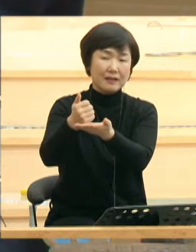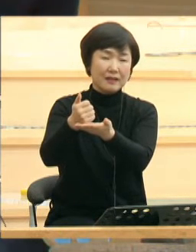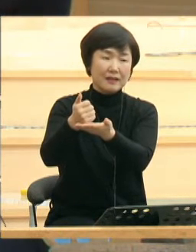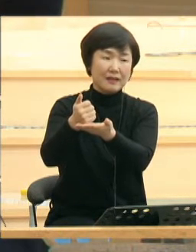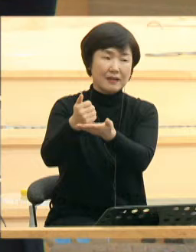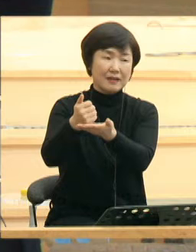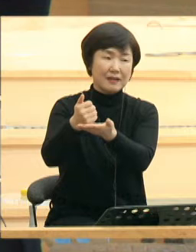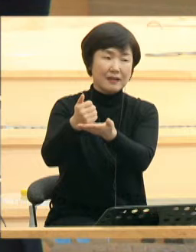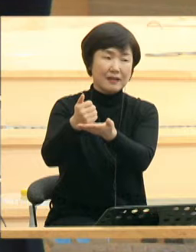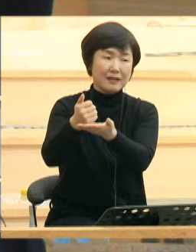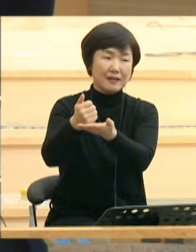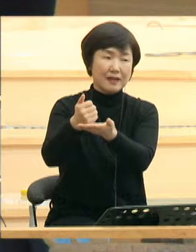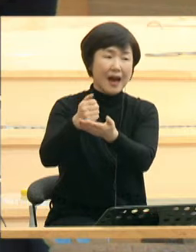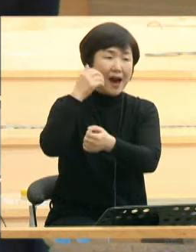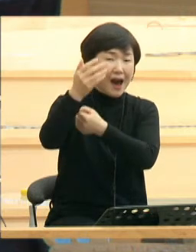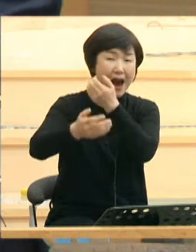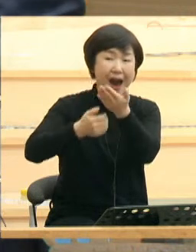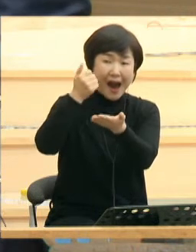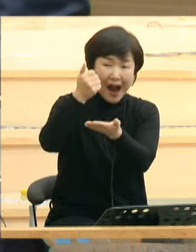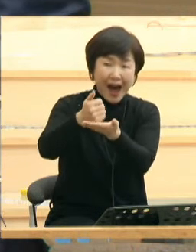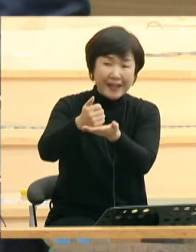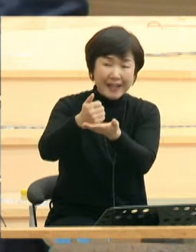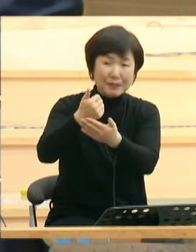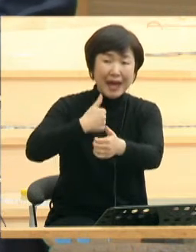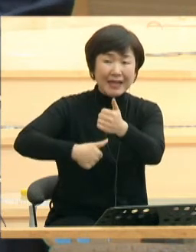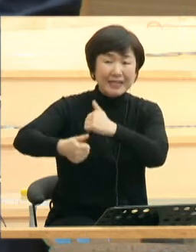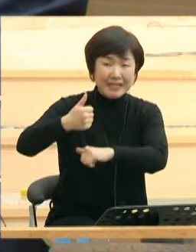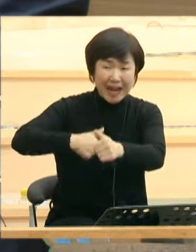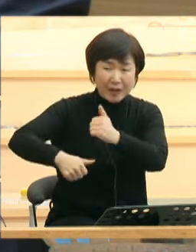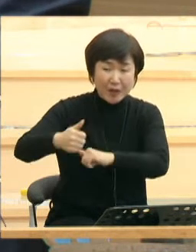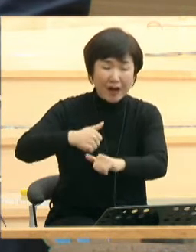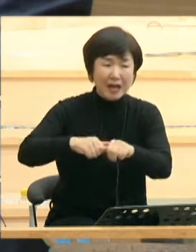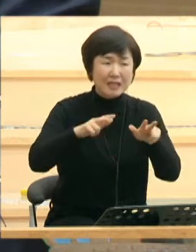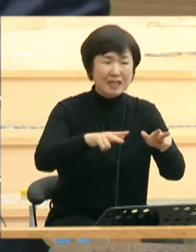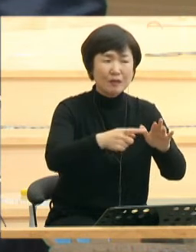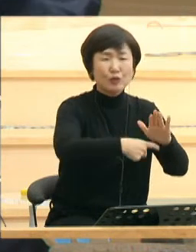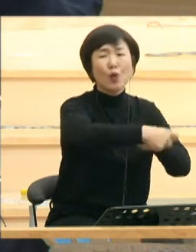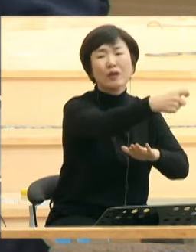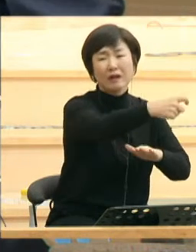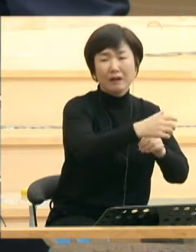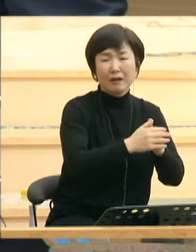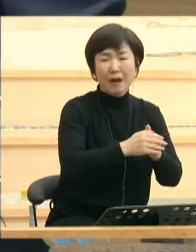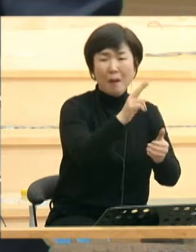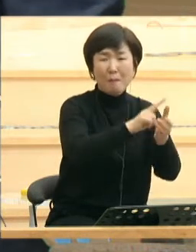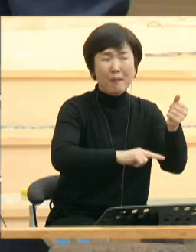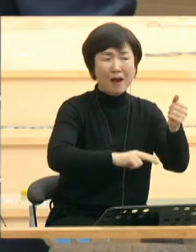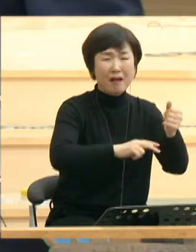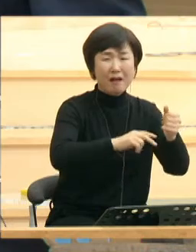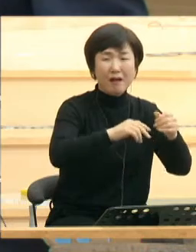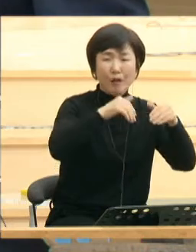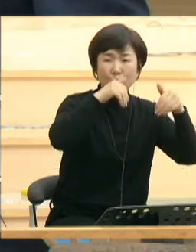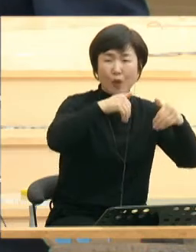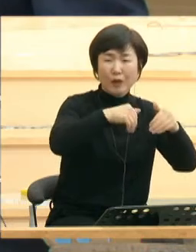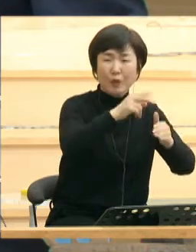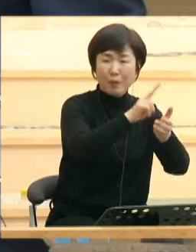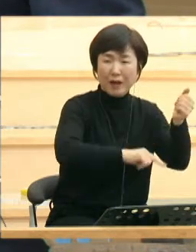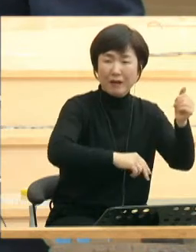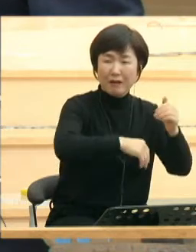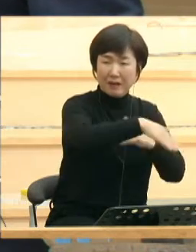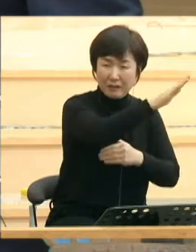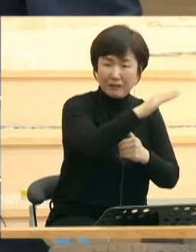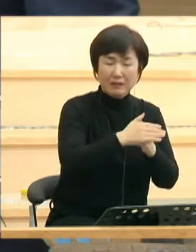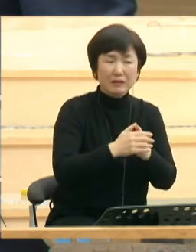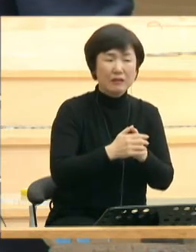하나님의 의해 하나님의 자녀 b 노력을 당해 8년 하다 비극이 줘